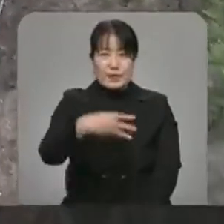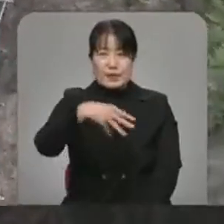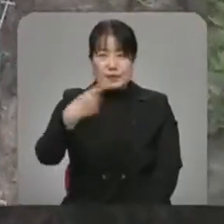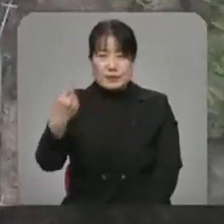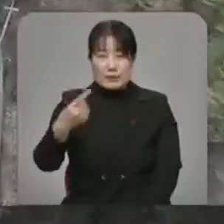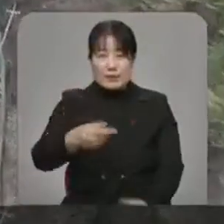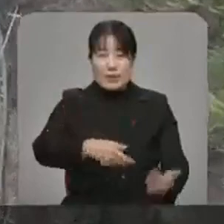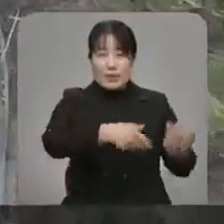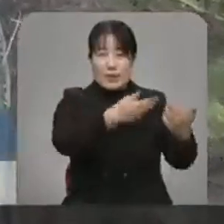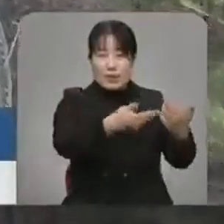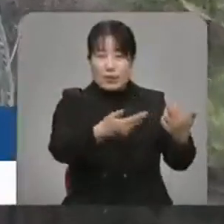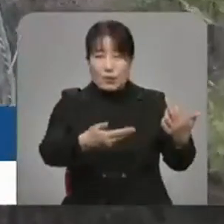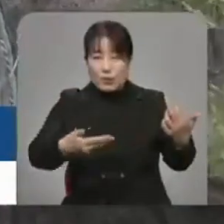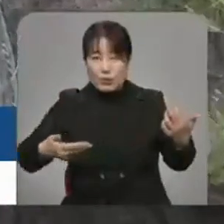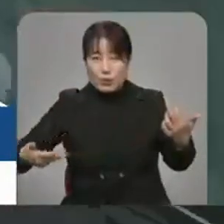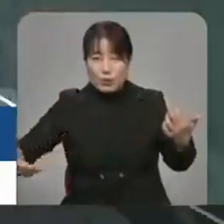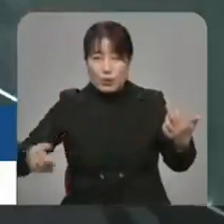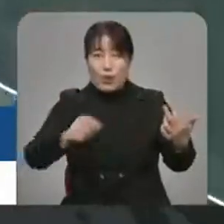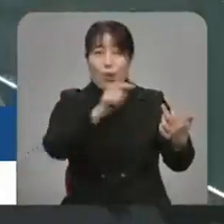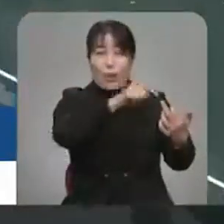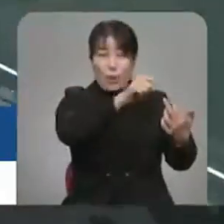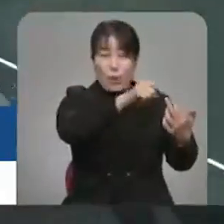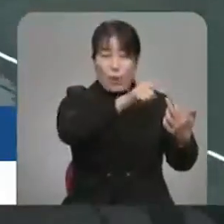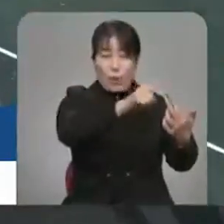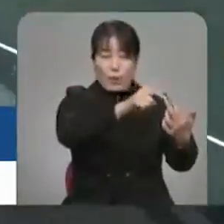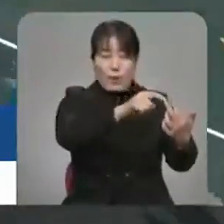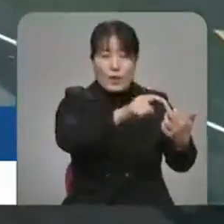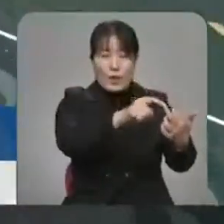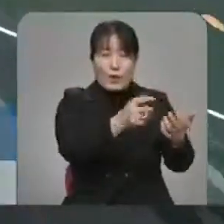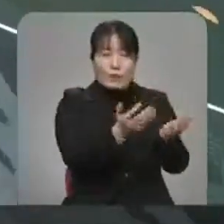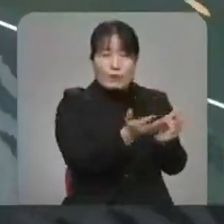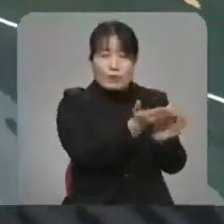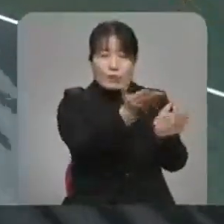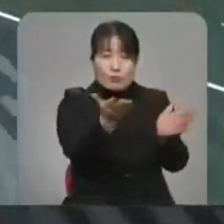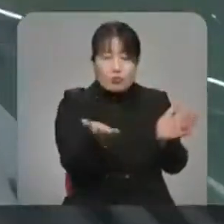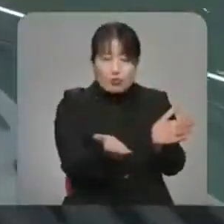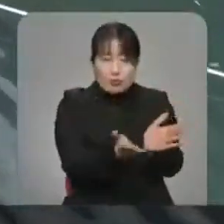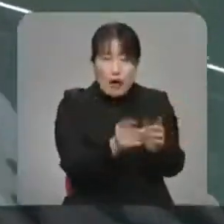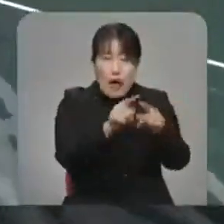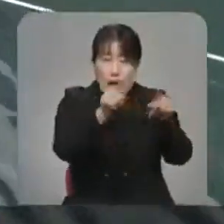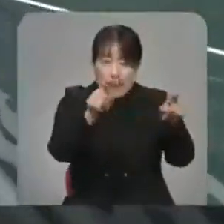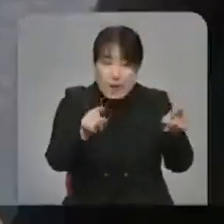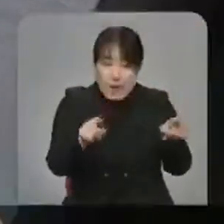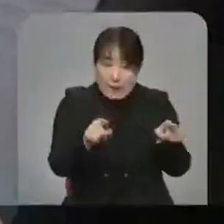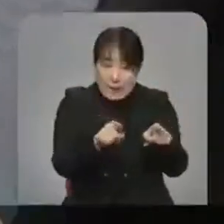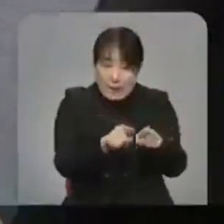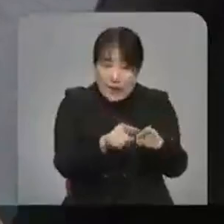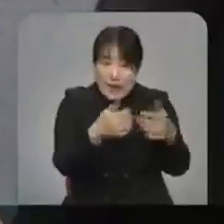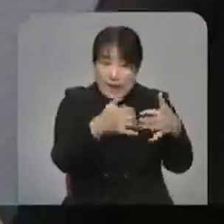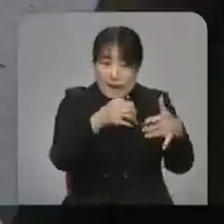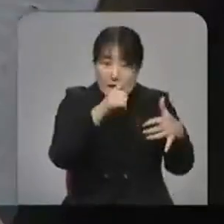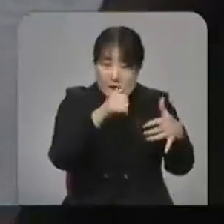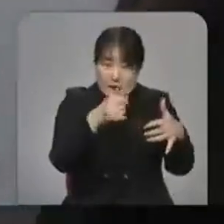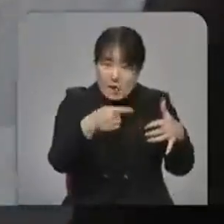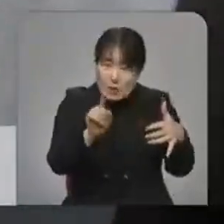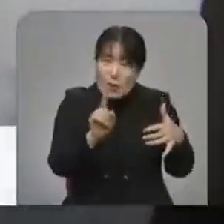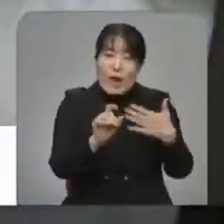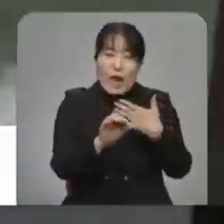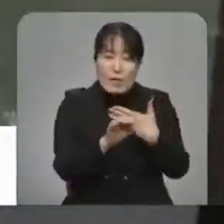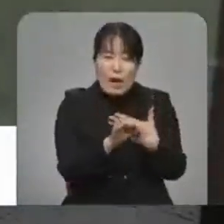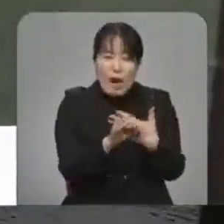삼척 50촌 상류입니다 물을 가둔 하천 한쪽에 정사각형 모양의 물체가 떠 있습니다 아무리 추워도